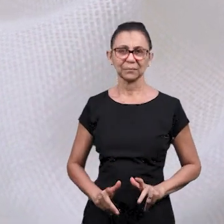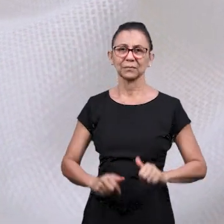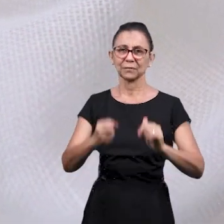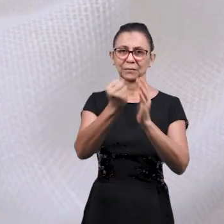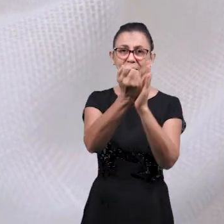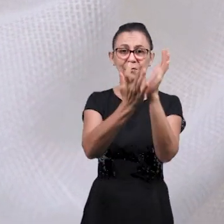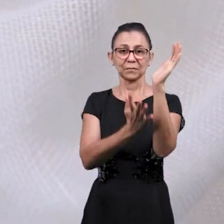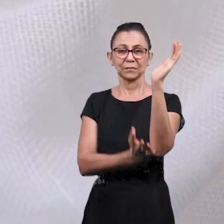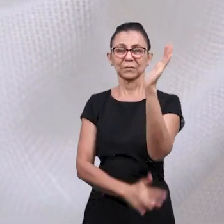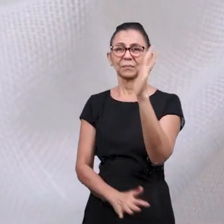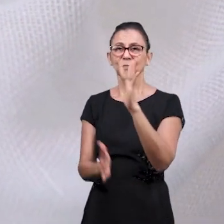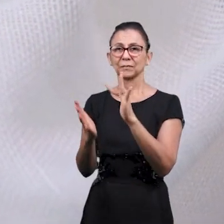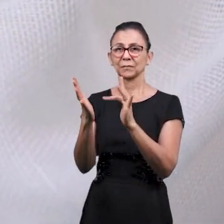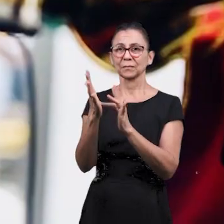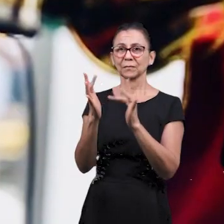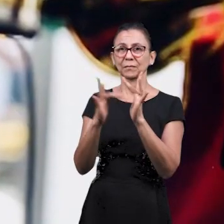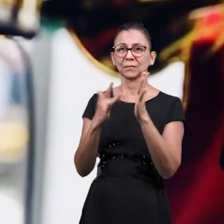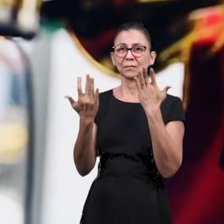святого Агнца.